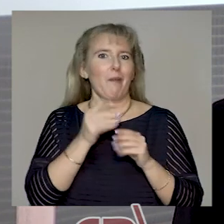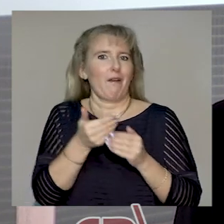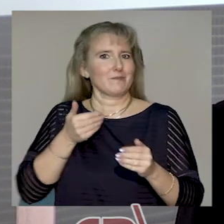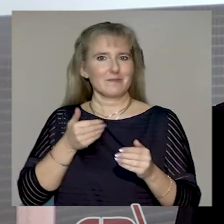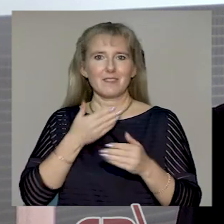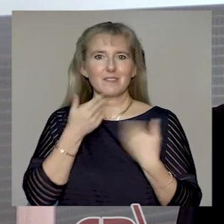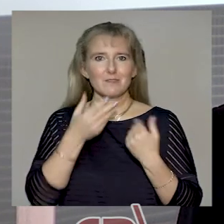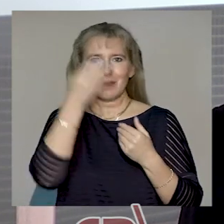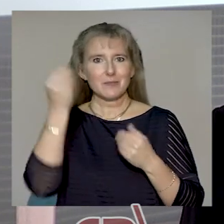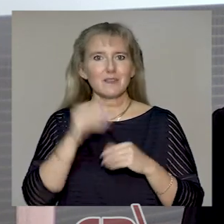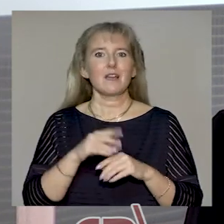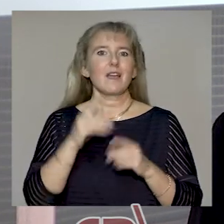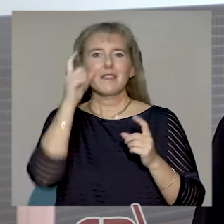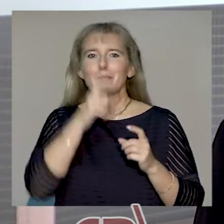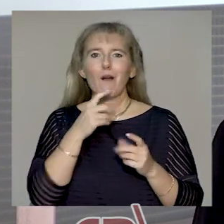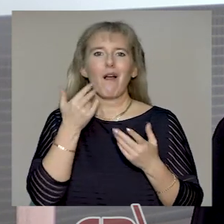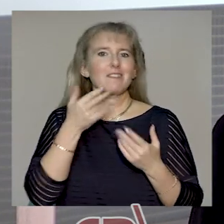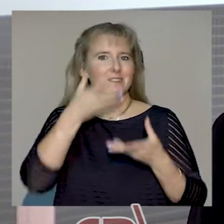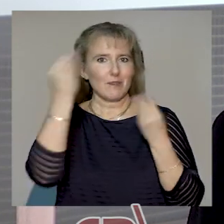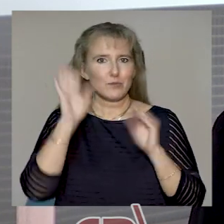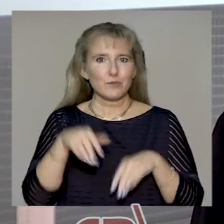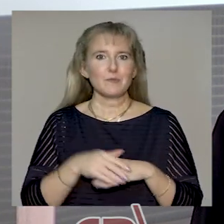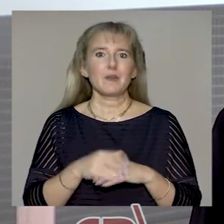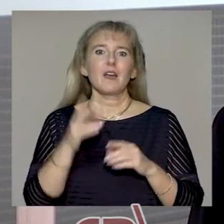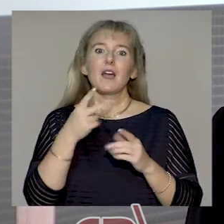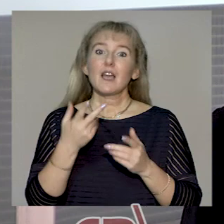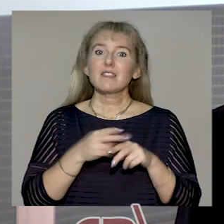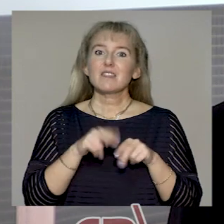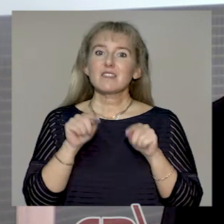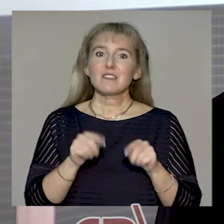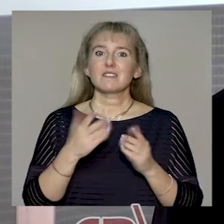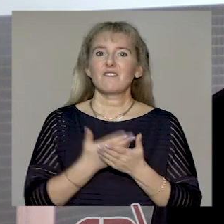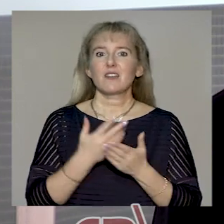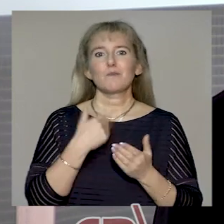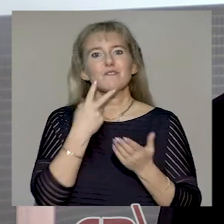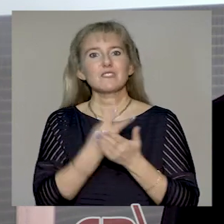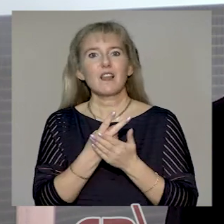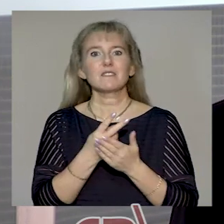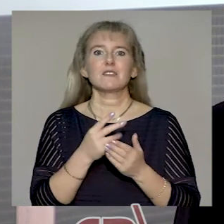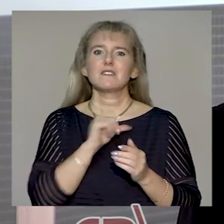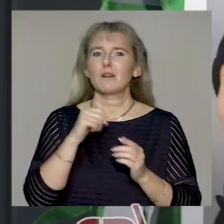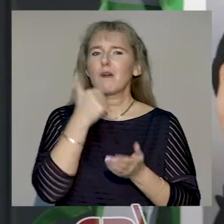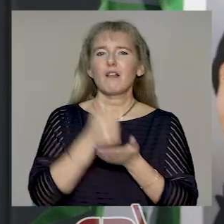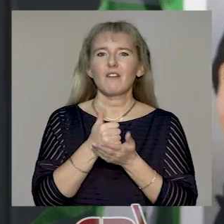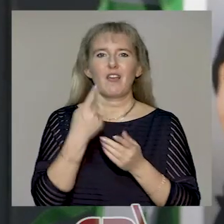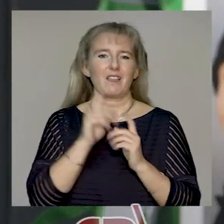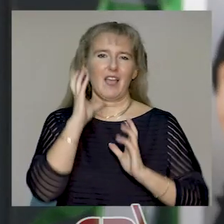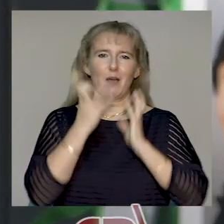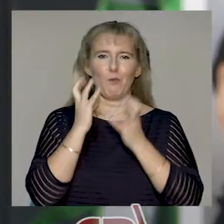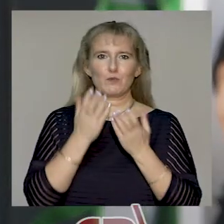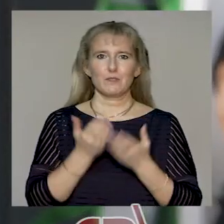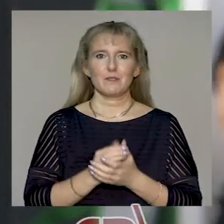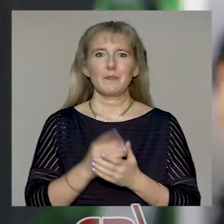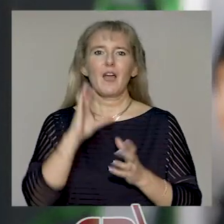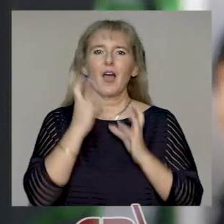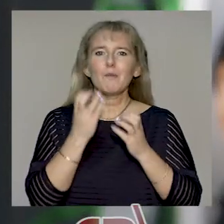еще мы не отошли, и непонятно, когда отойдем. Здесь, наверное, на мой взгляд, по крайней мере, самое главное – это